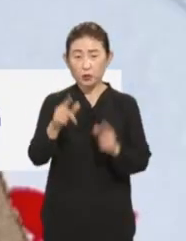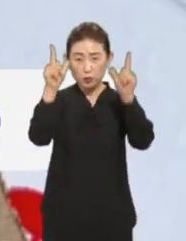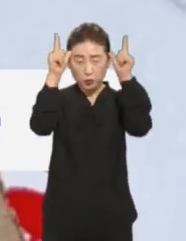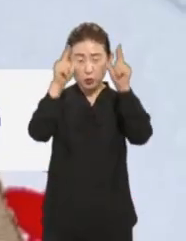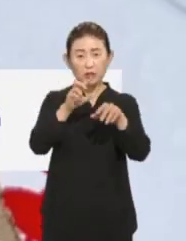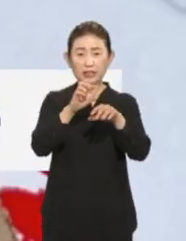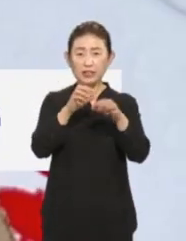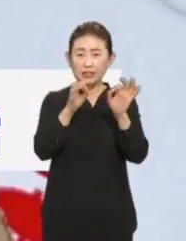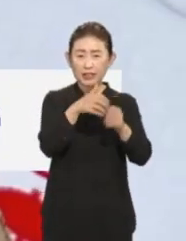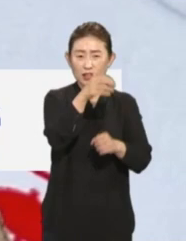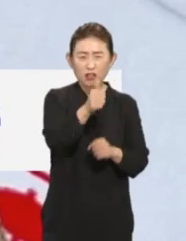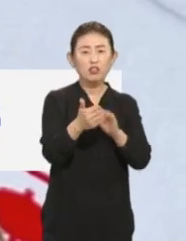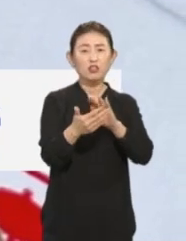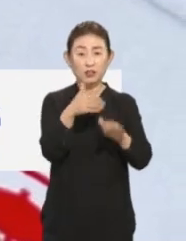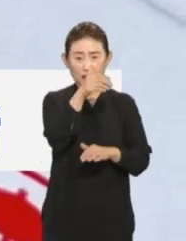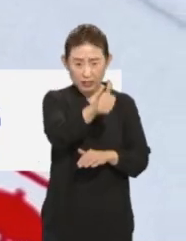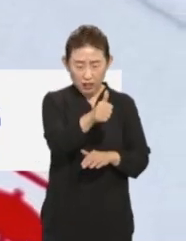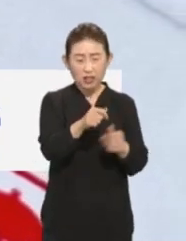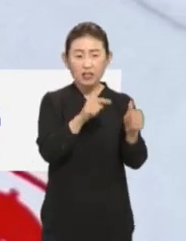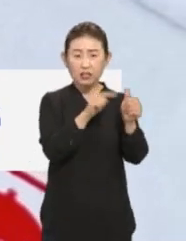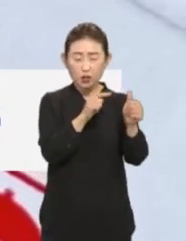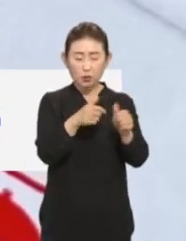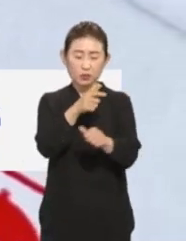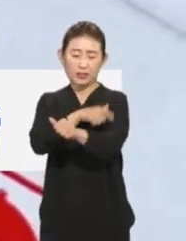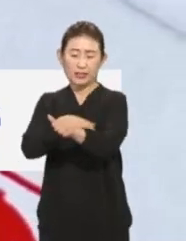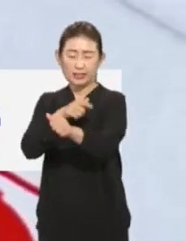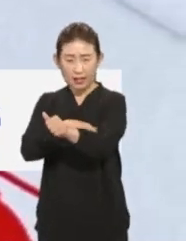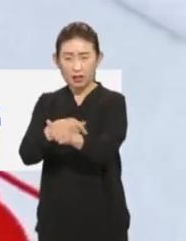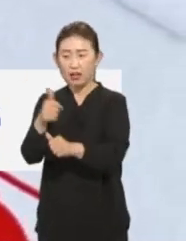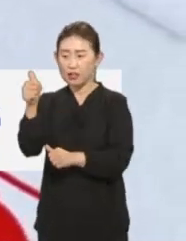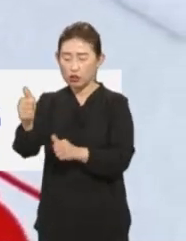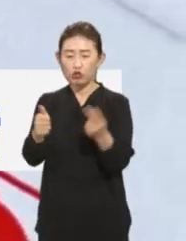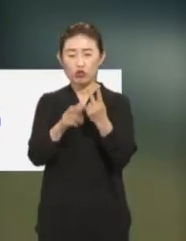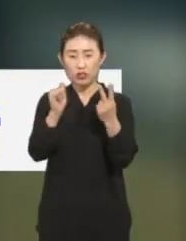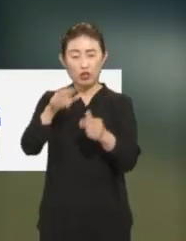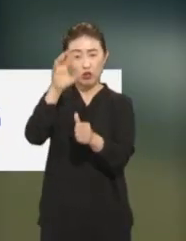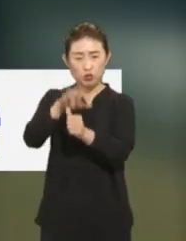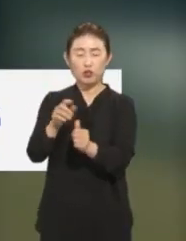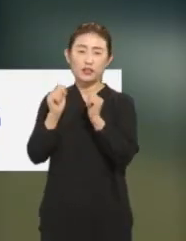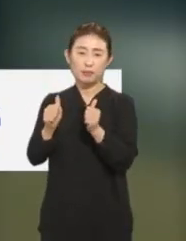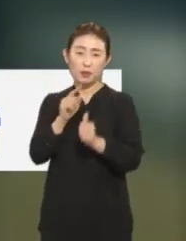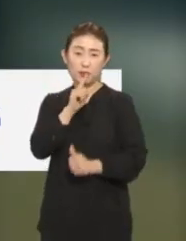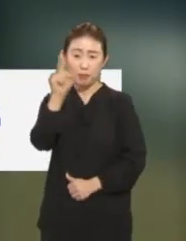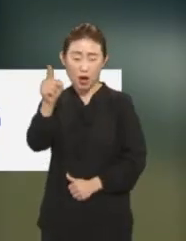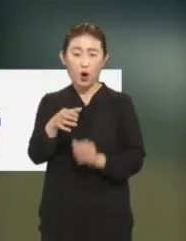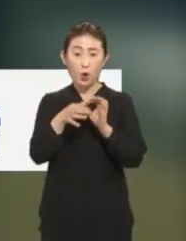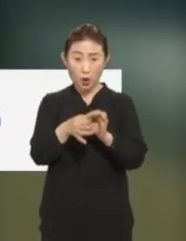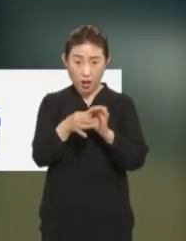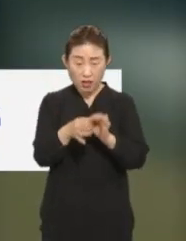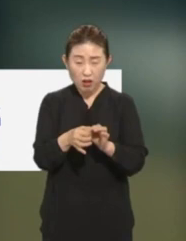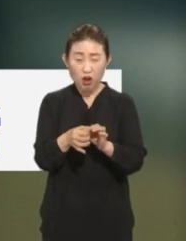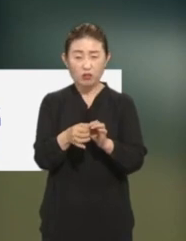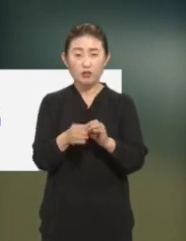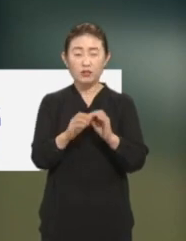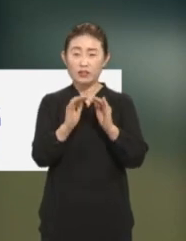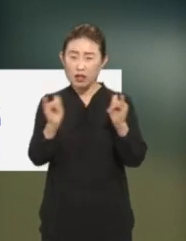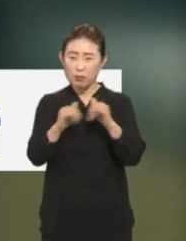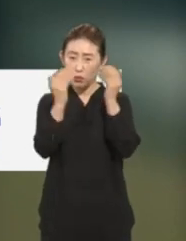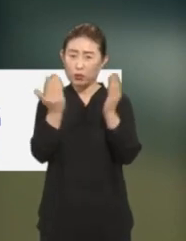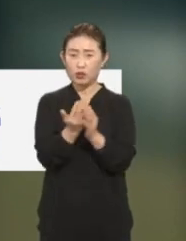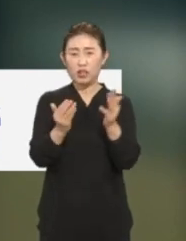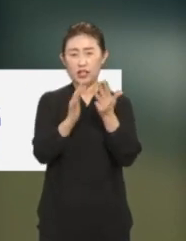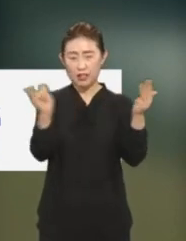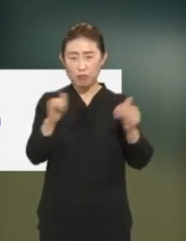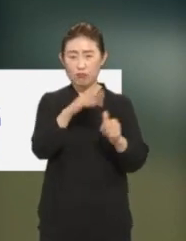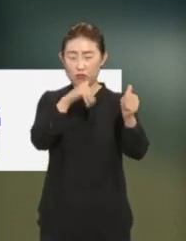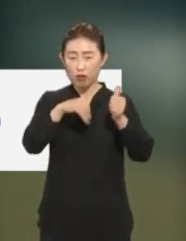전 조합장 이른네살 a씨와 상임이사 예순두살 pc를 구속기소하고 관련 육가공업체 대표 등 8명을